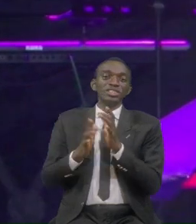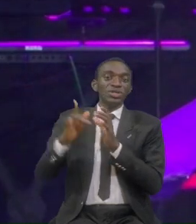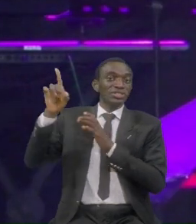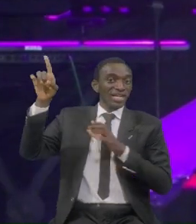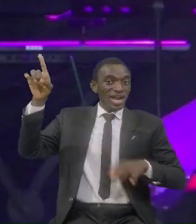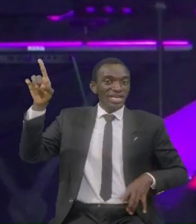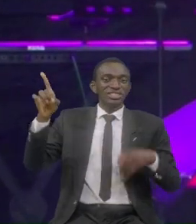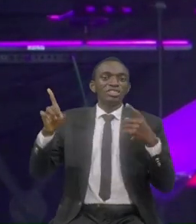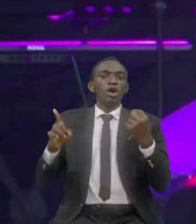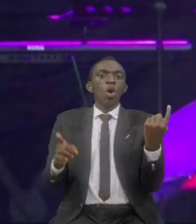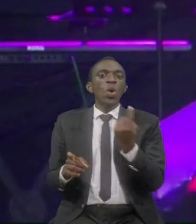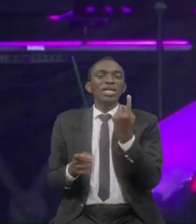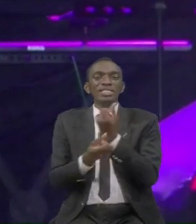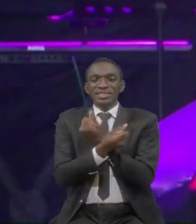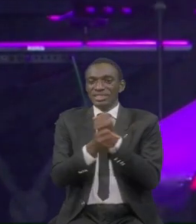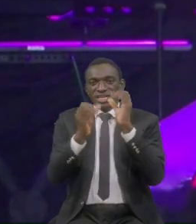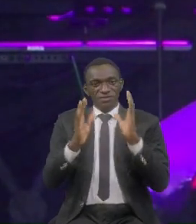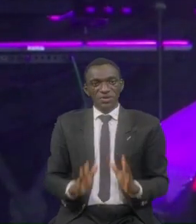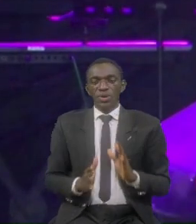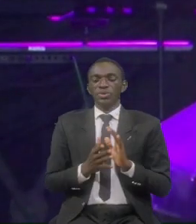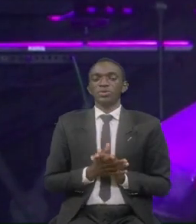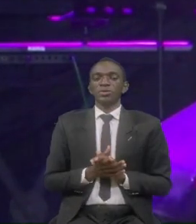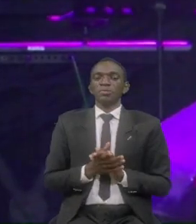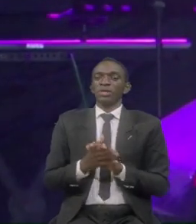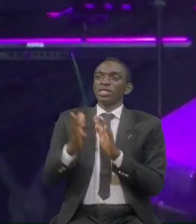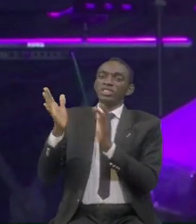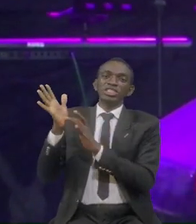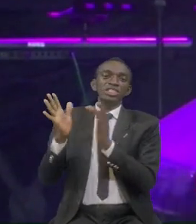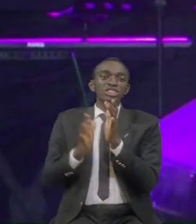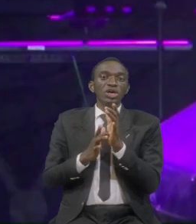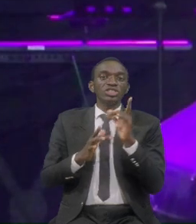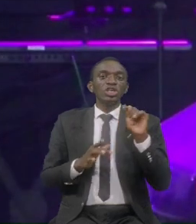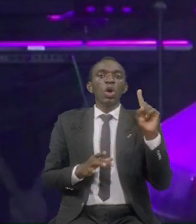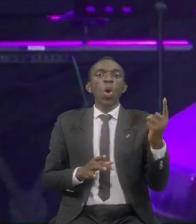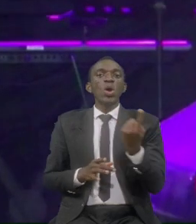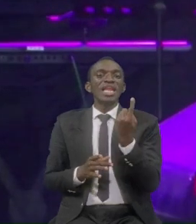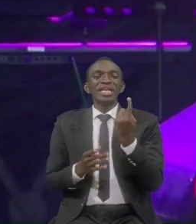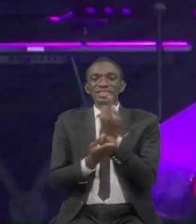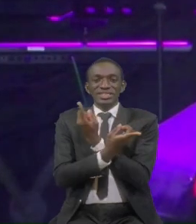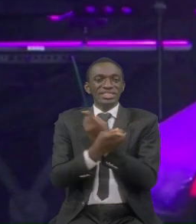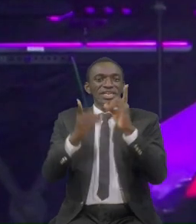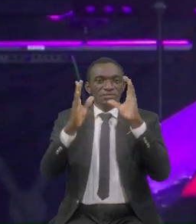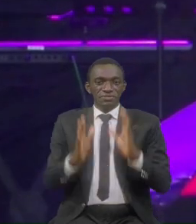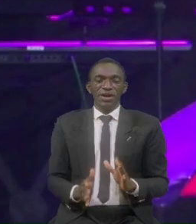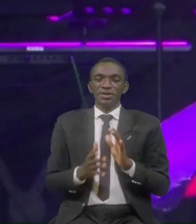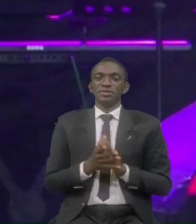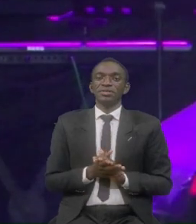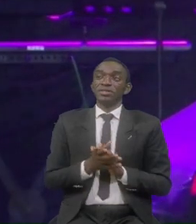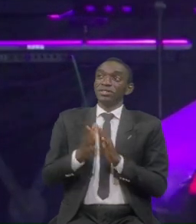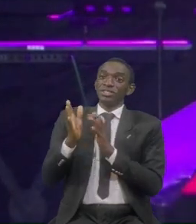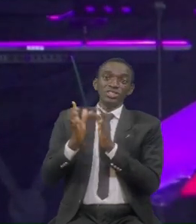savior. Si Jesus ang naginusala nga Jesus the only deliverer. Siya ang naginusala nga Jesus the